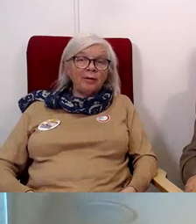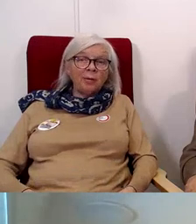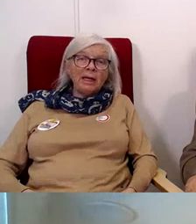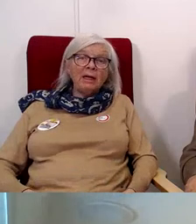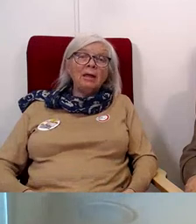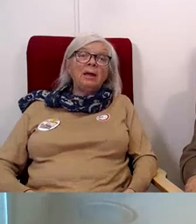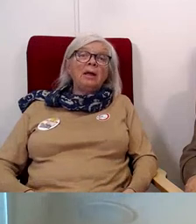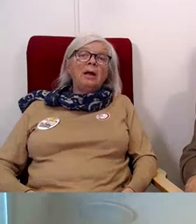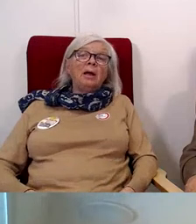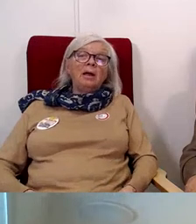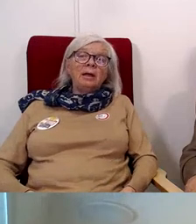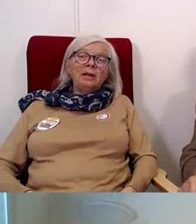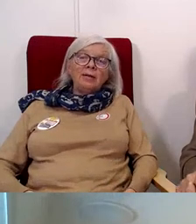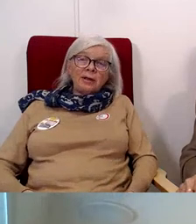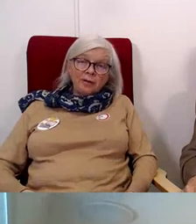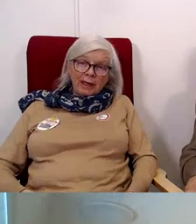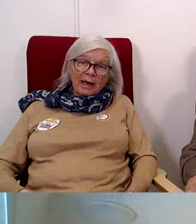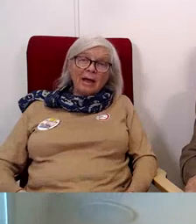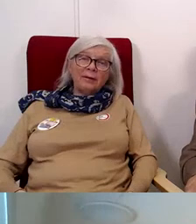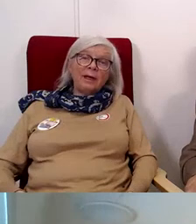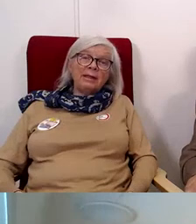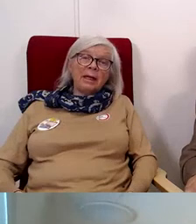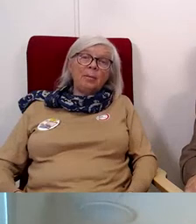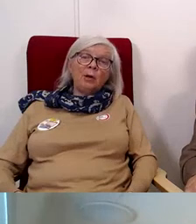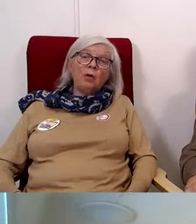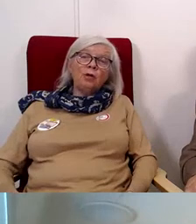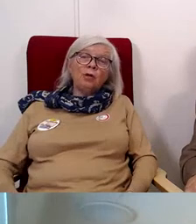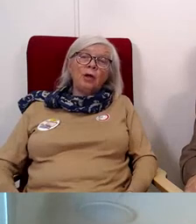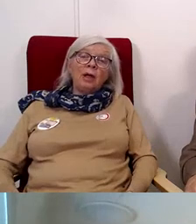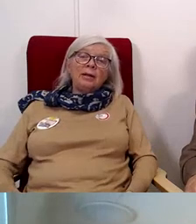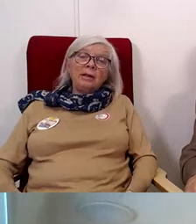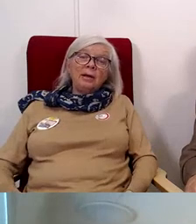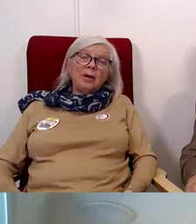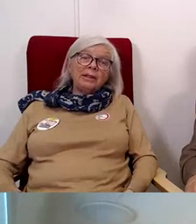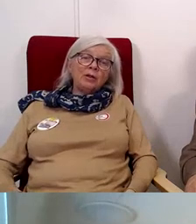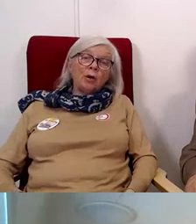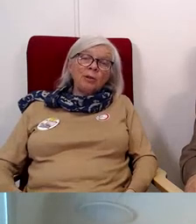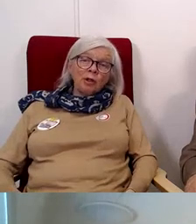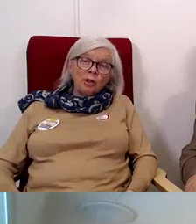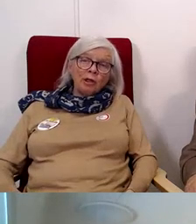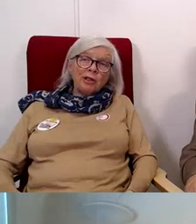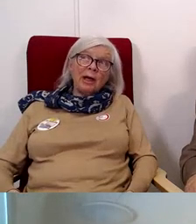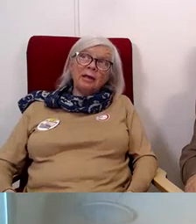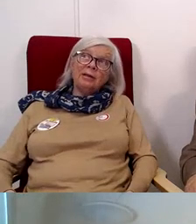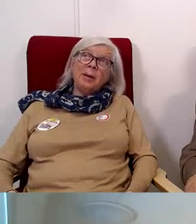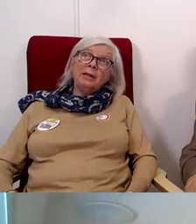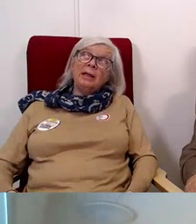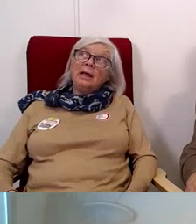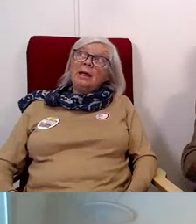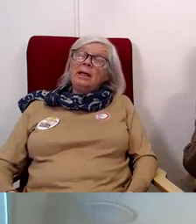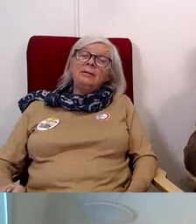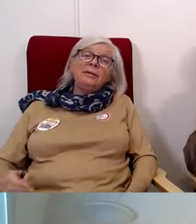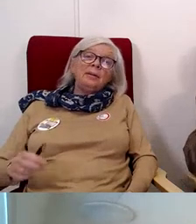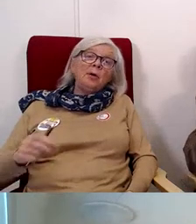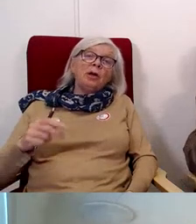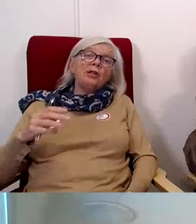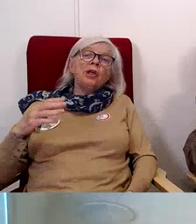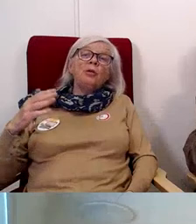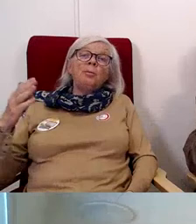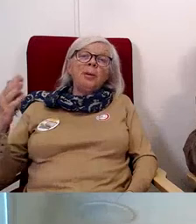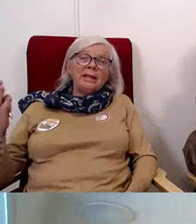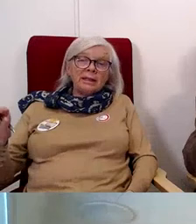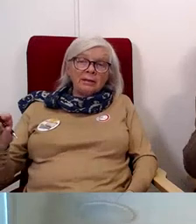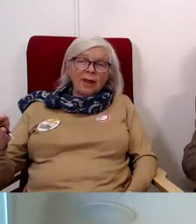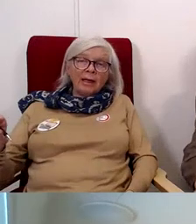vi från början var med. Det finns flera andra exempel också. Där det faktiskt har betydelse att man inte